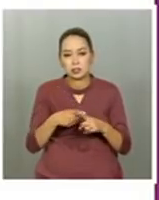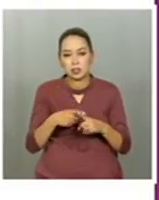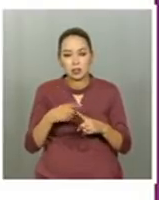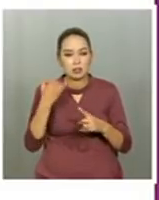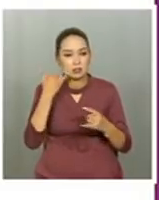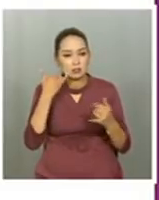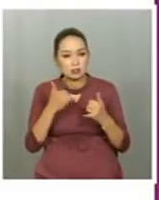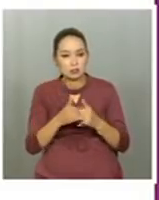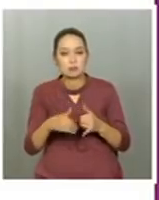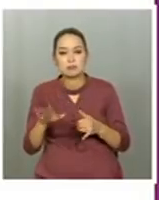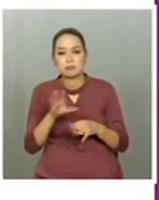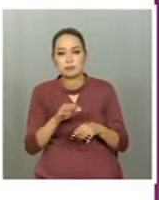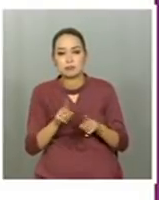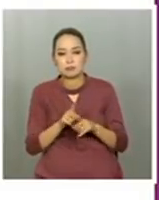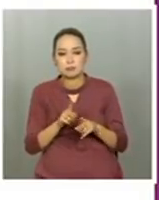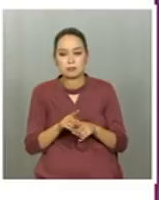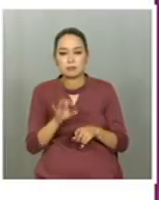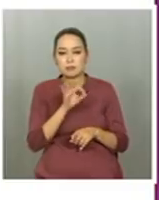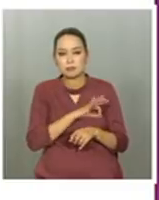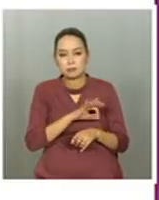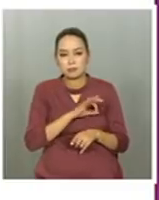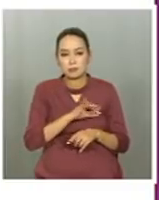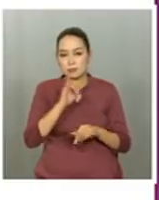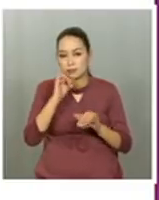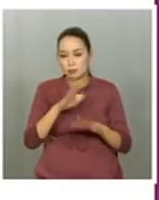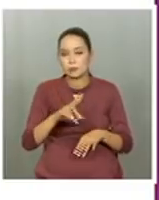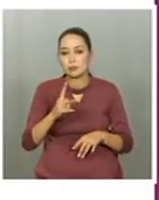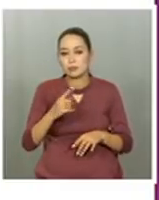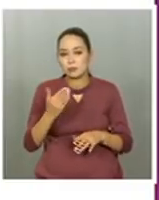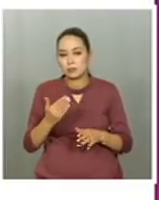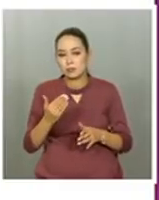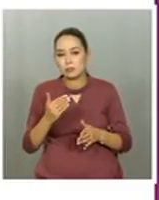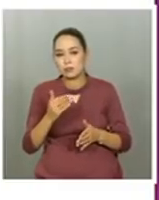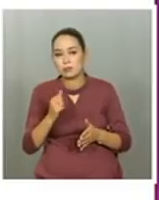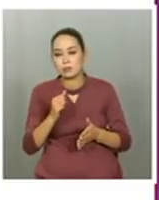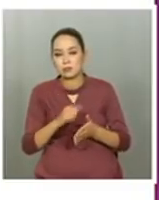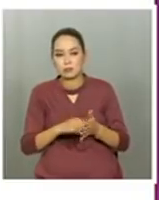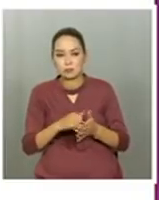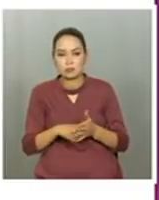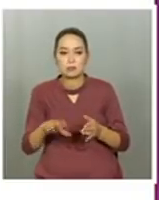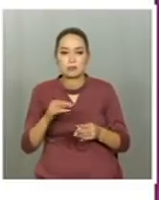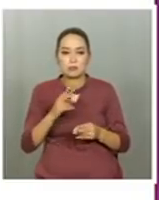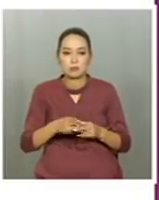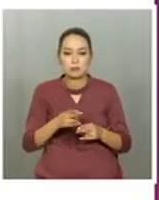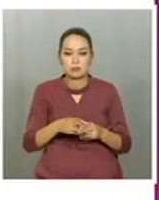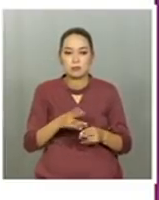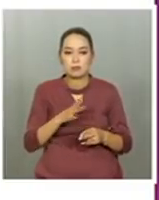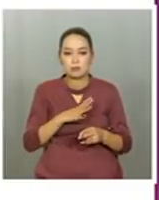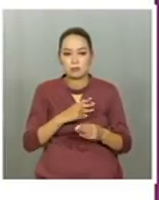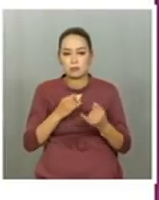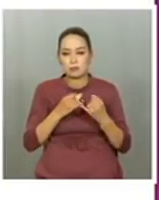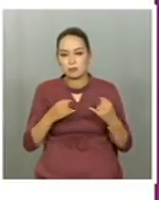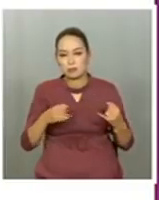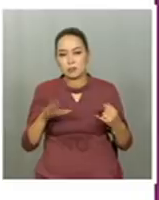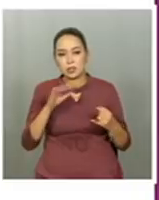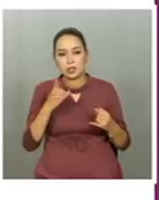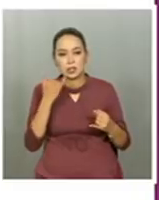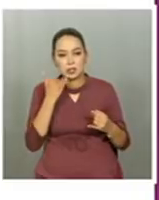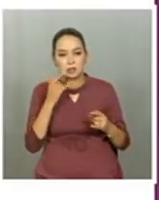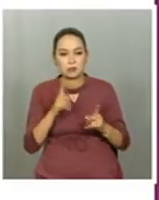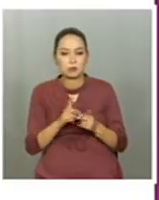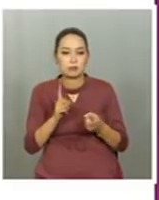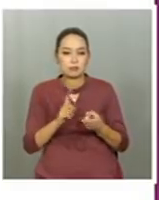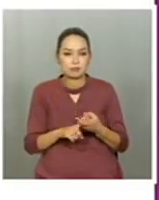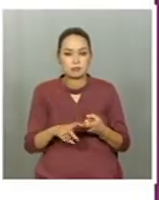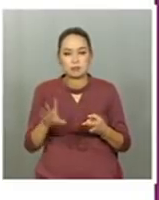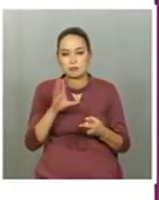офицерлерінің көпшілігі қолдана алмады. Себебі ол уақытта кеңес әскерлері негізінен сымды телефон байланыстарын жақсы меңгерген